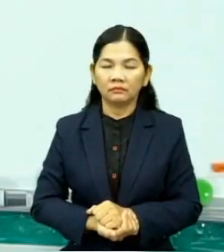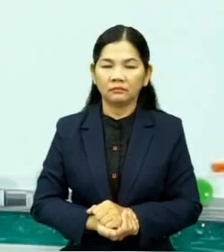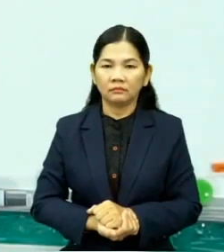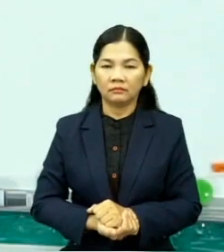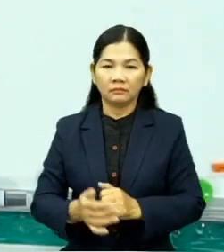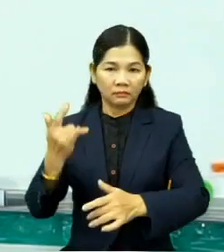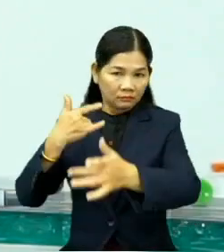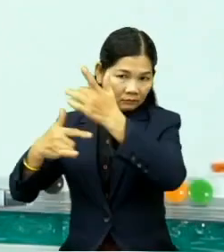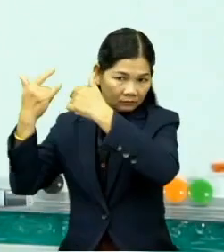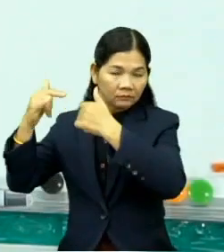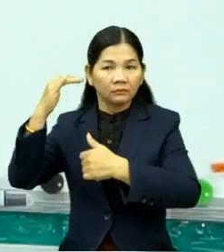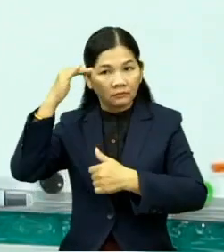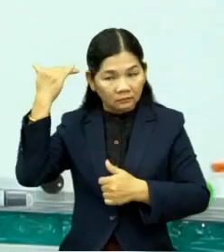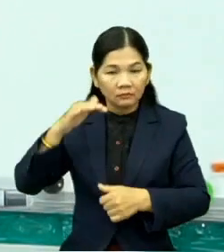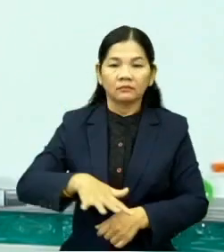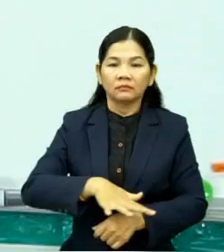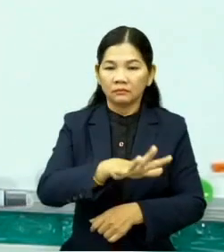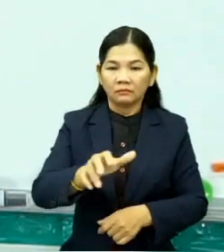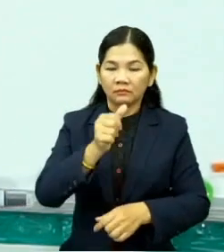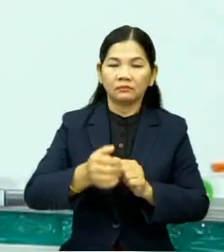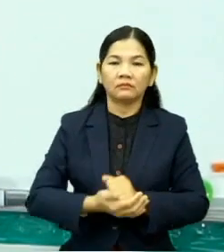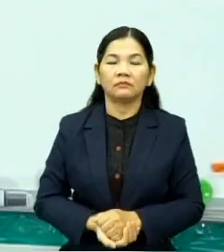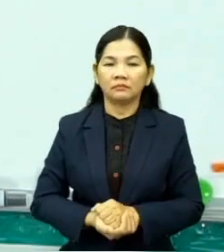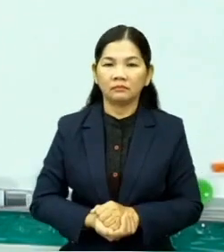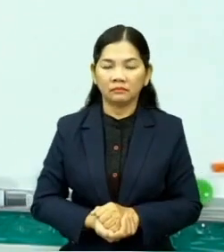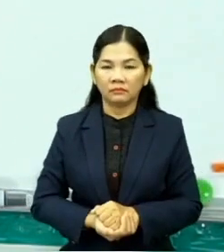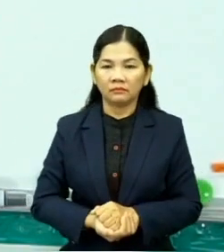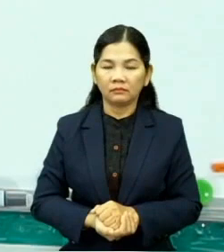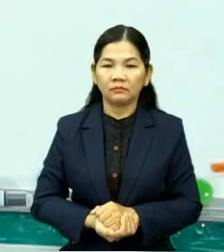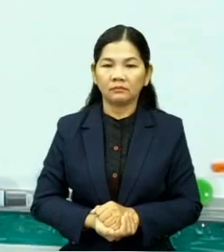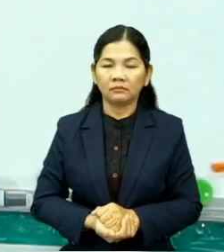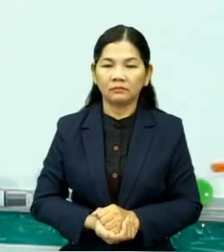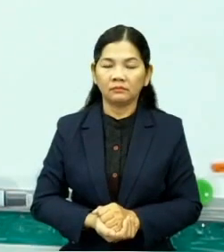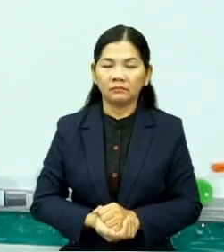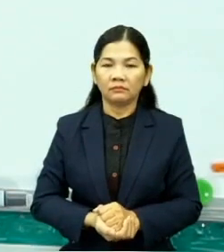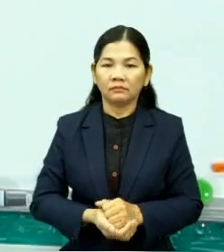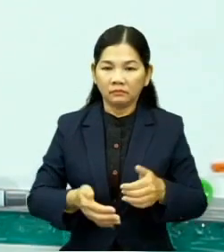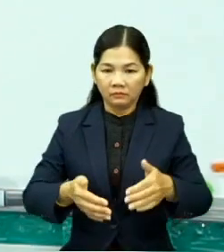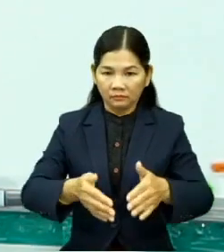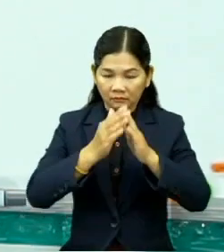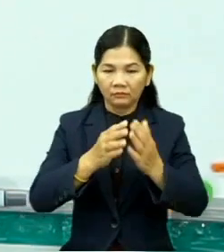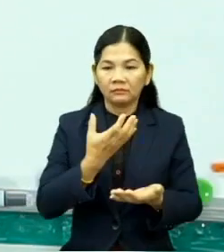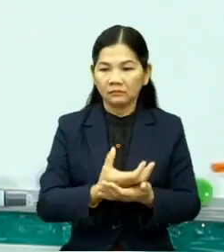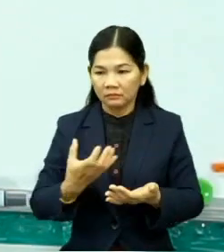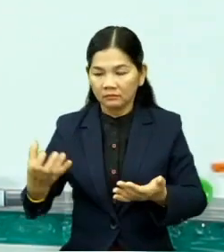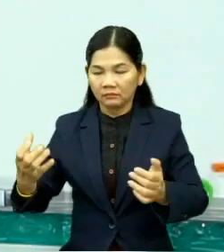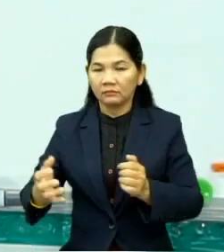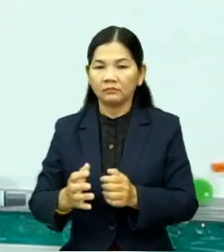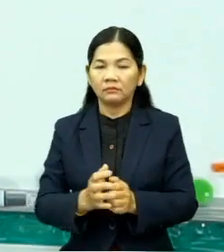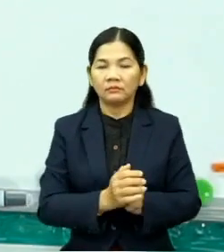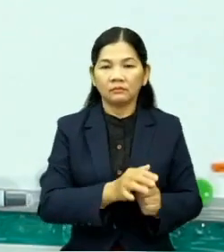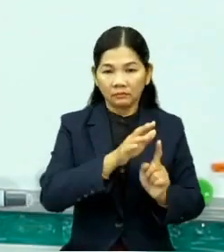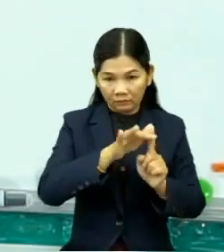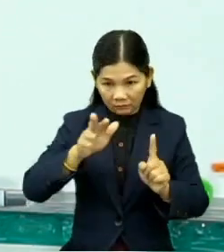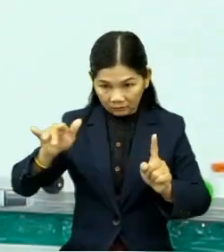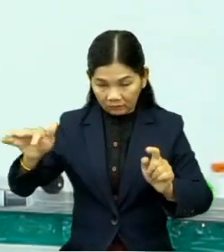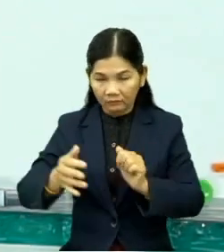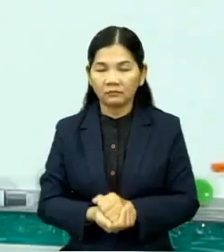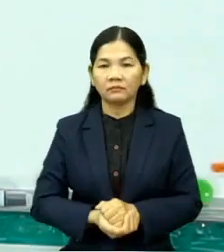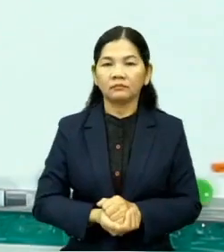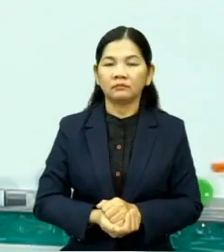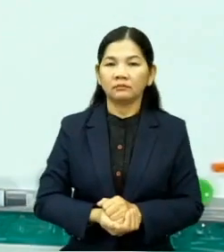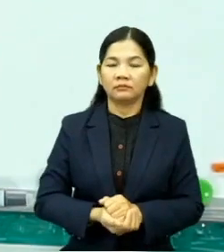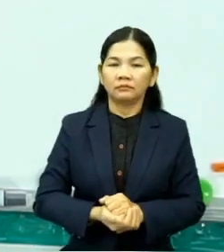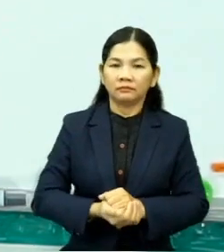បពែបុរាណខ្មែរបានបង្កើតឧបករណ៍ភ្លេងនិងនិ